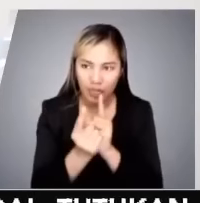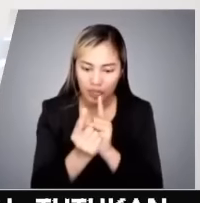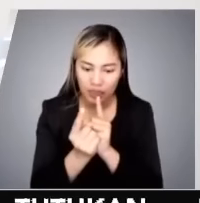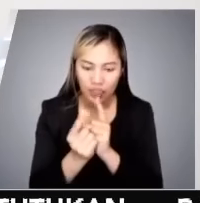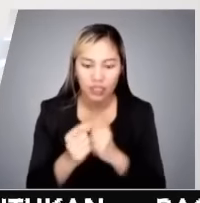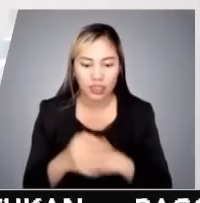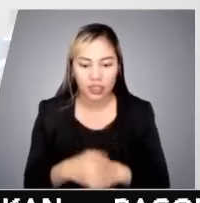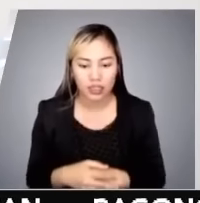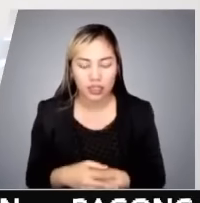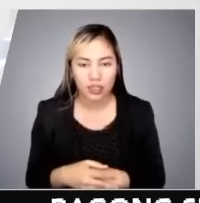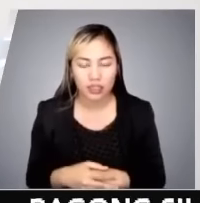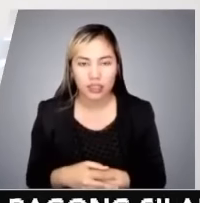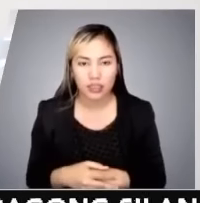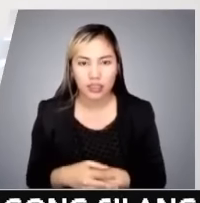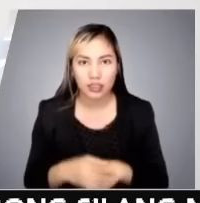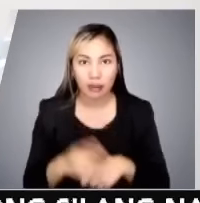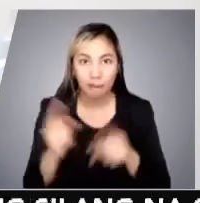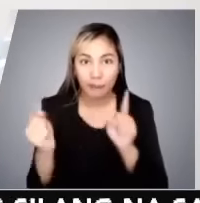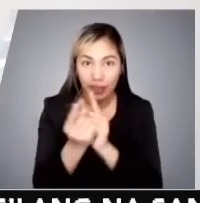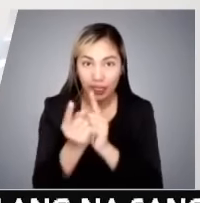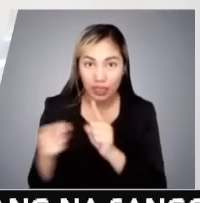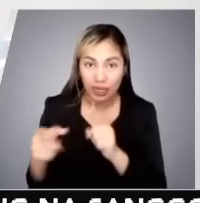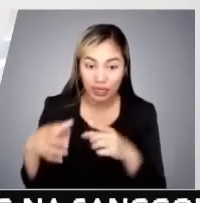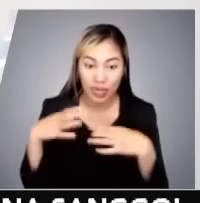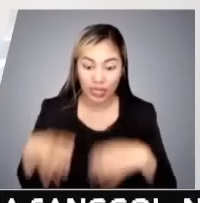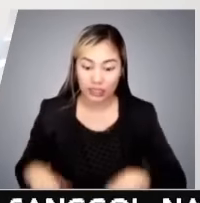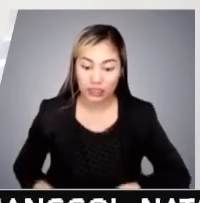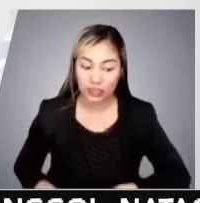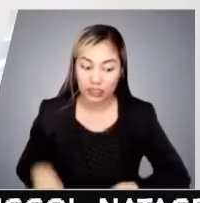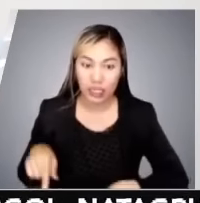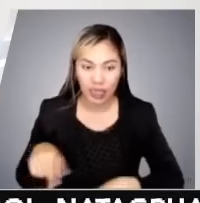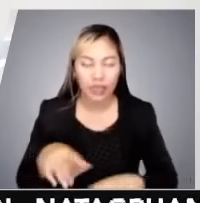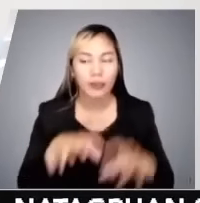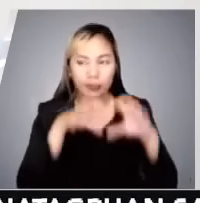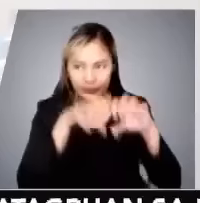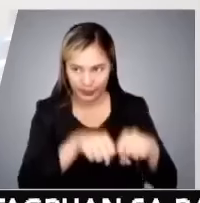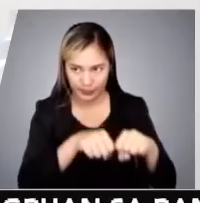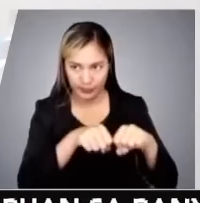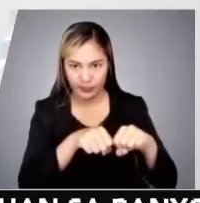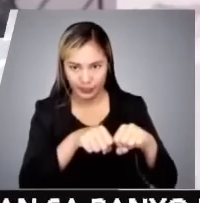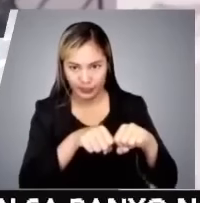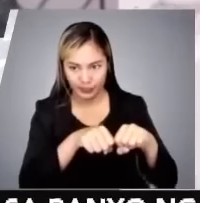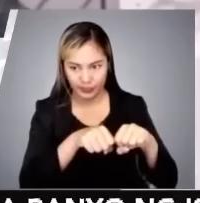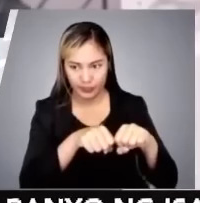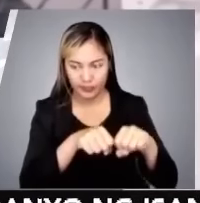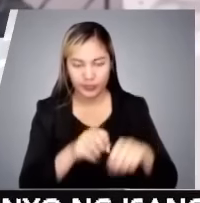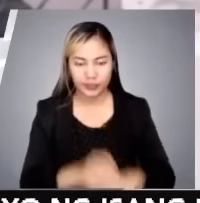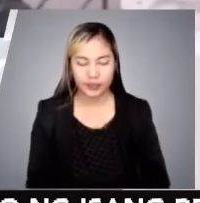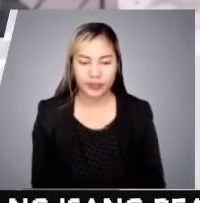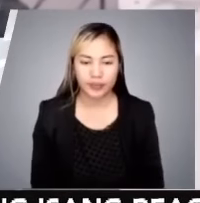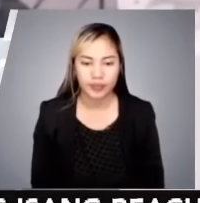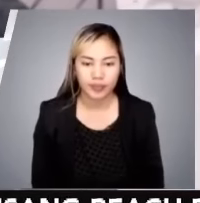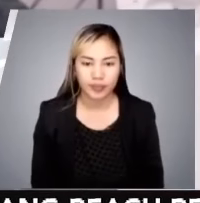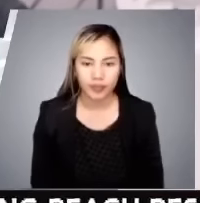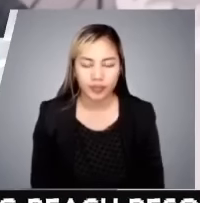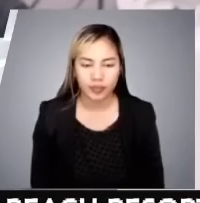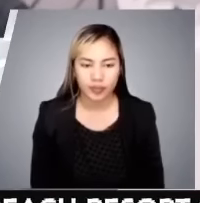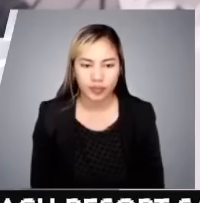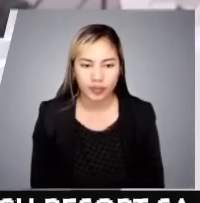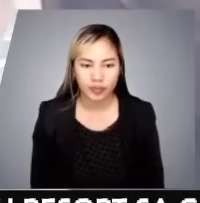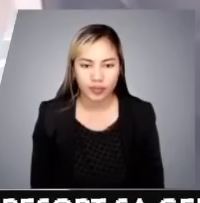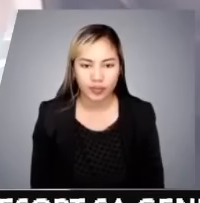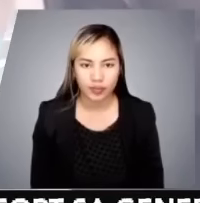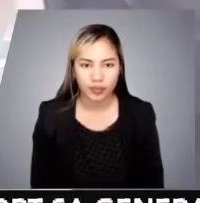yung ano yung kanilang transaction ayun na yung akto na ano na paghuli namin sa kanila agad nakipag-ugnayan ang